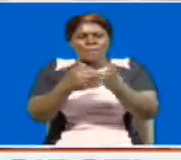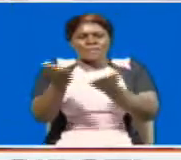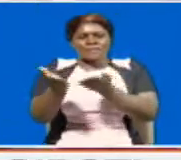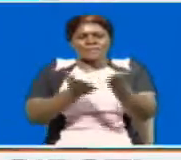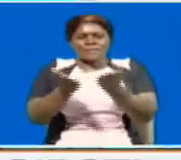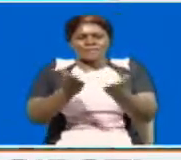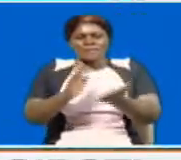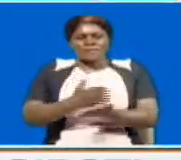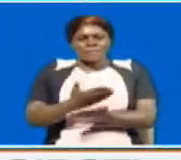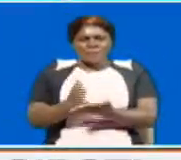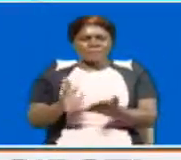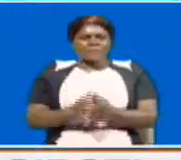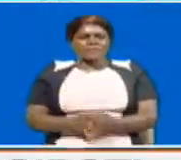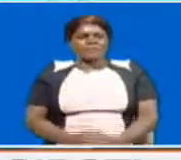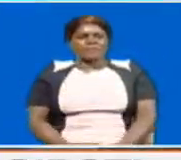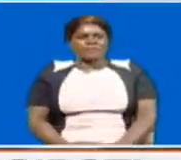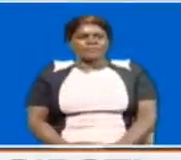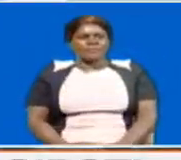katika idara hiyo.